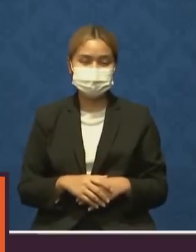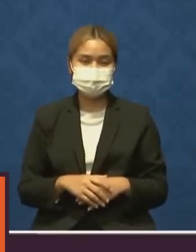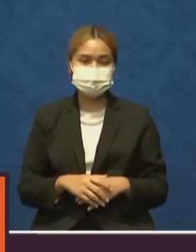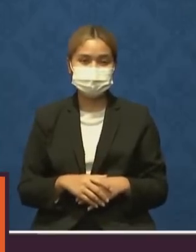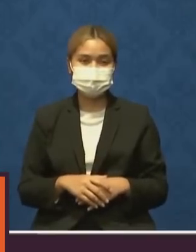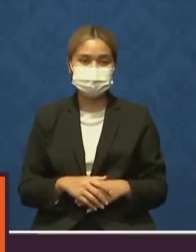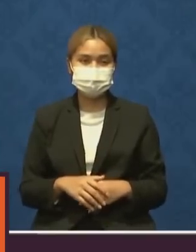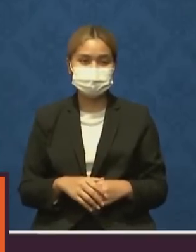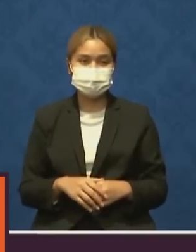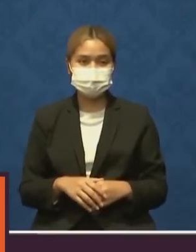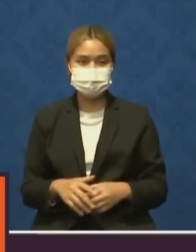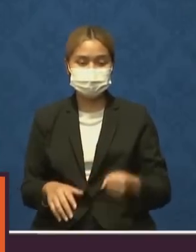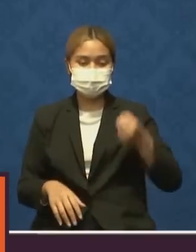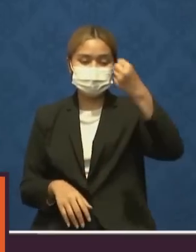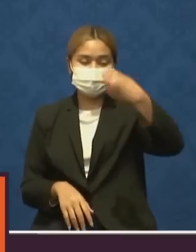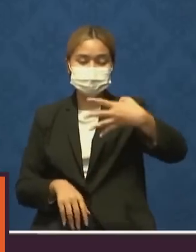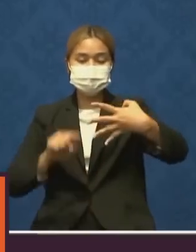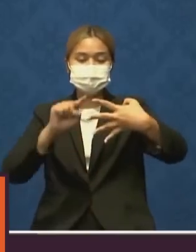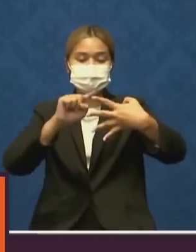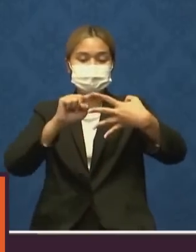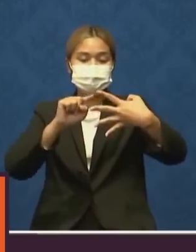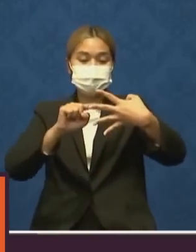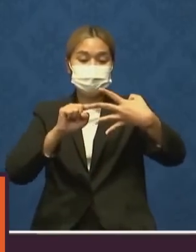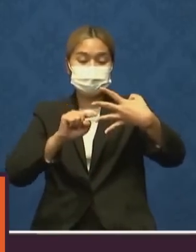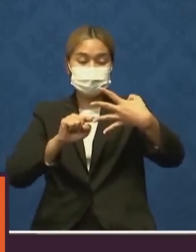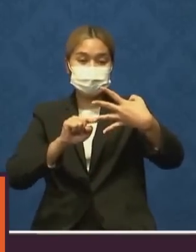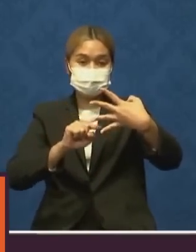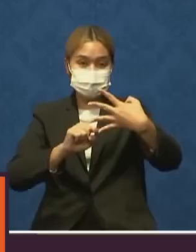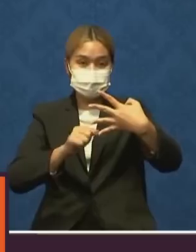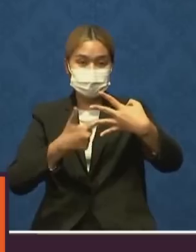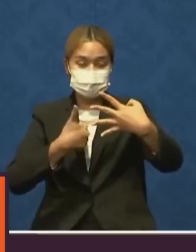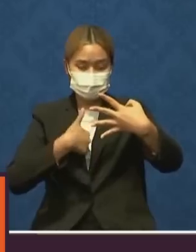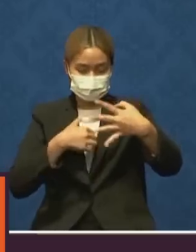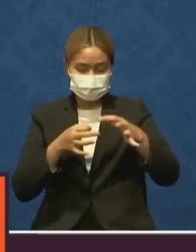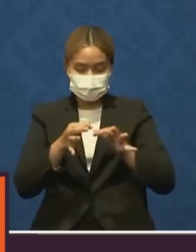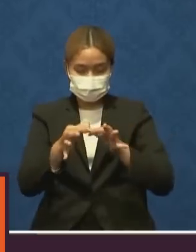คสีเหตุกณครับ ซึผมจะขอเลาในละเอีดในแต่ละก้อนครั